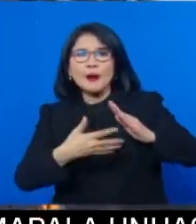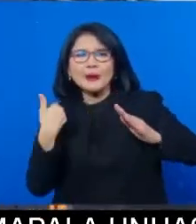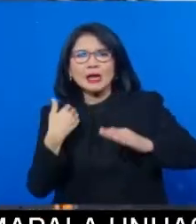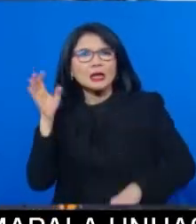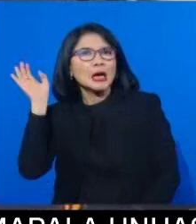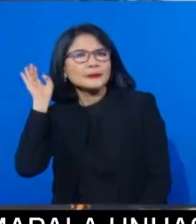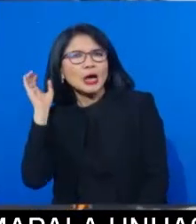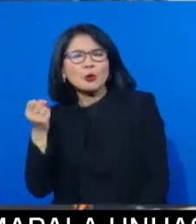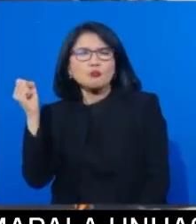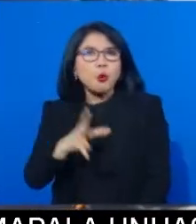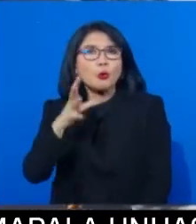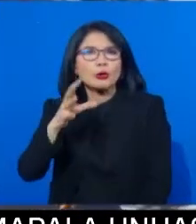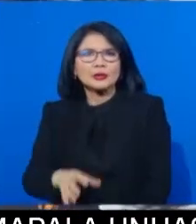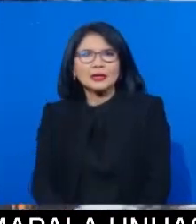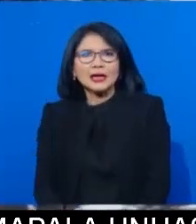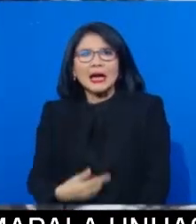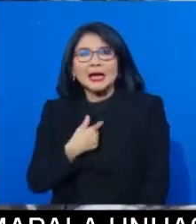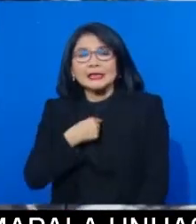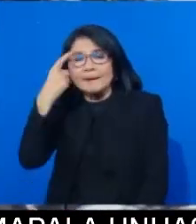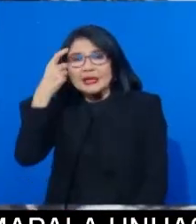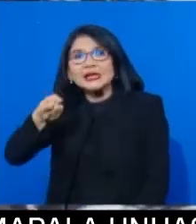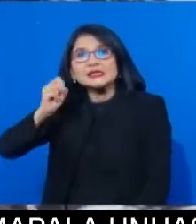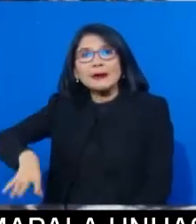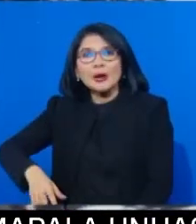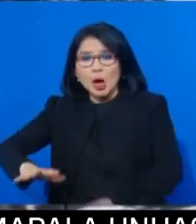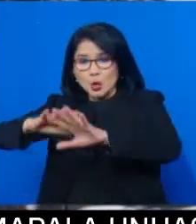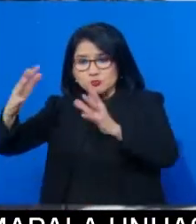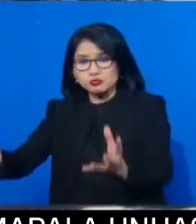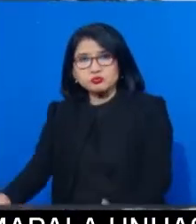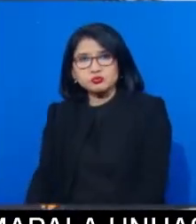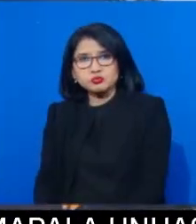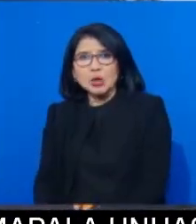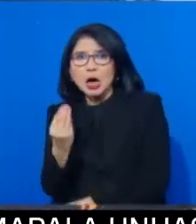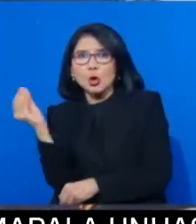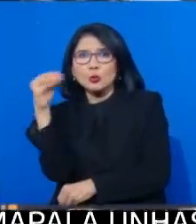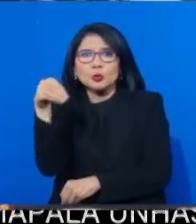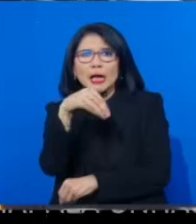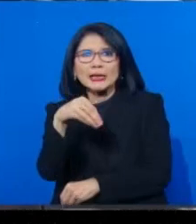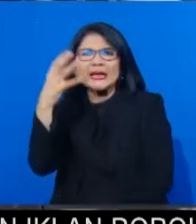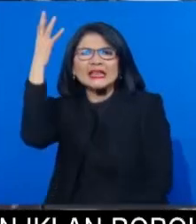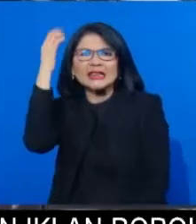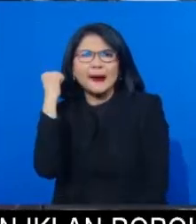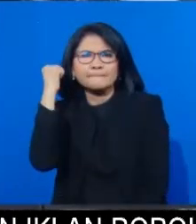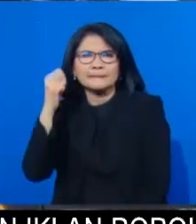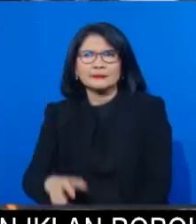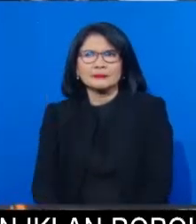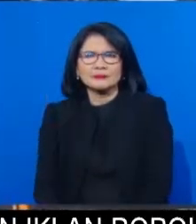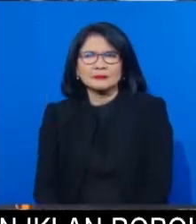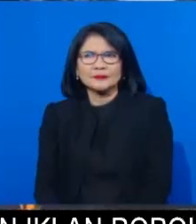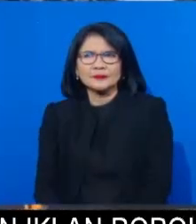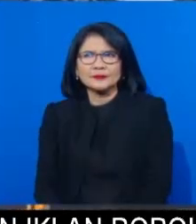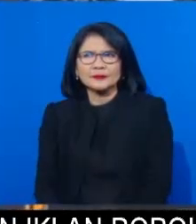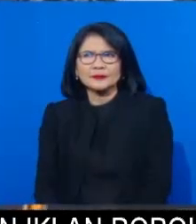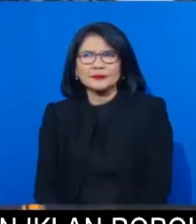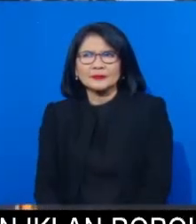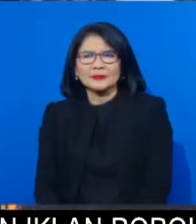jatuh. Dikira habis sampai ternyata ular, sekantong ular berwarna hitam diduga kobra. Kayak itu biasa aja sih, mungkin kalau di apotek ada